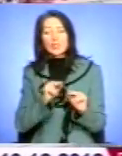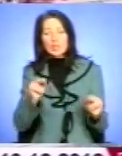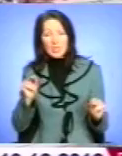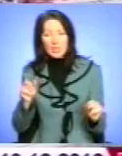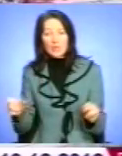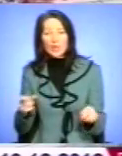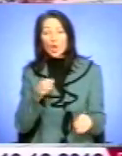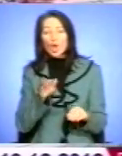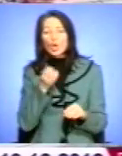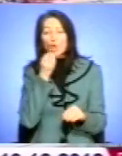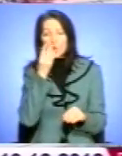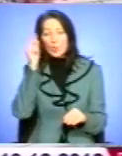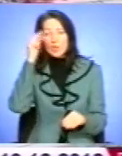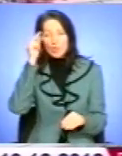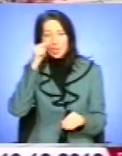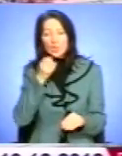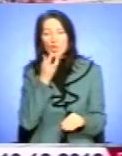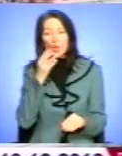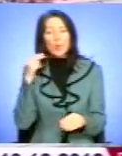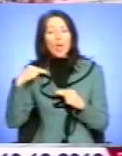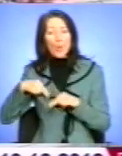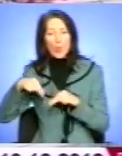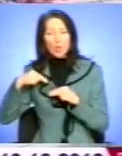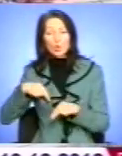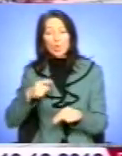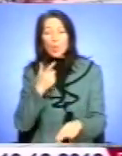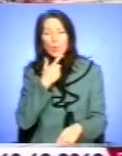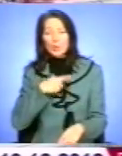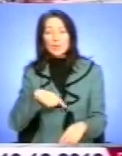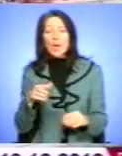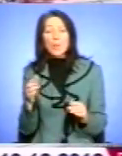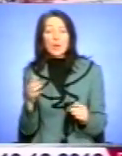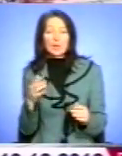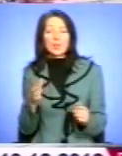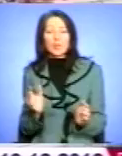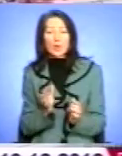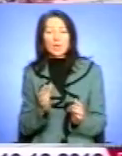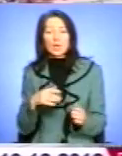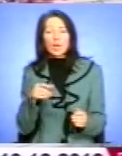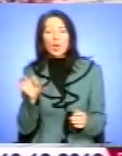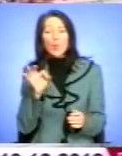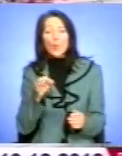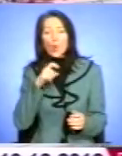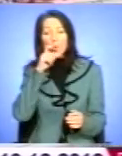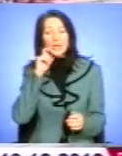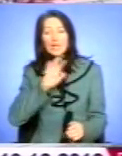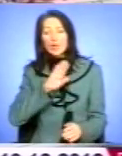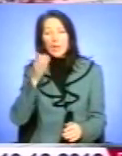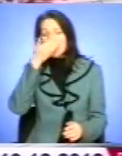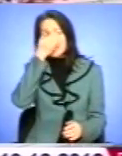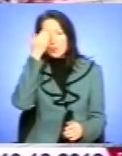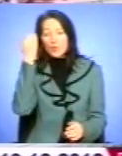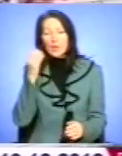вчіться, добре працюйте, про себе дбайте і про Україну не забувайте.